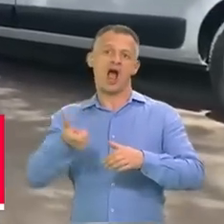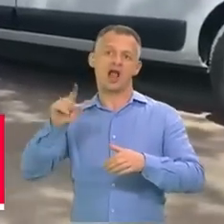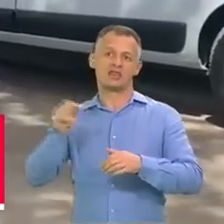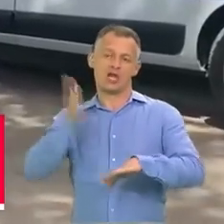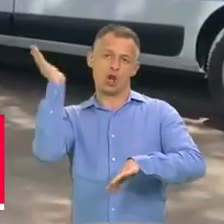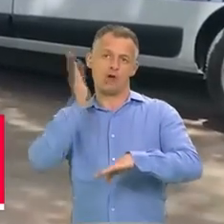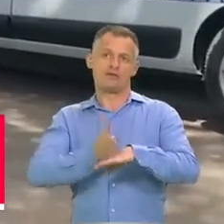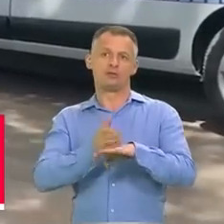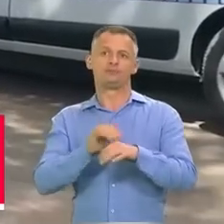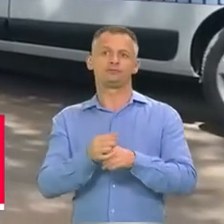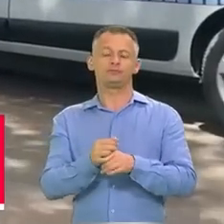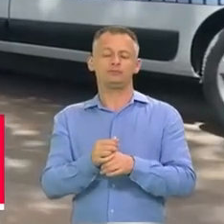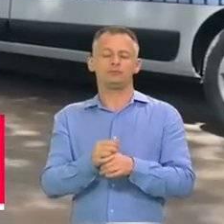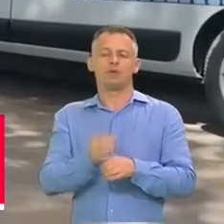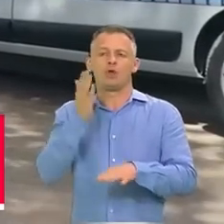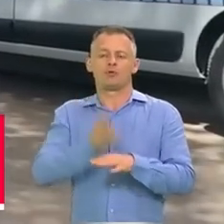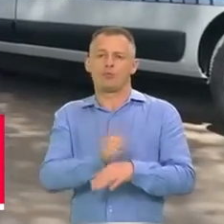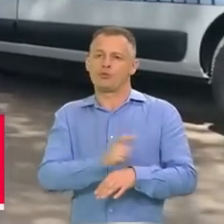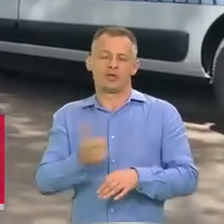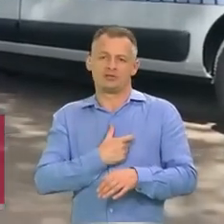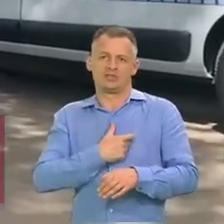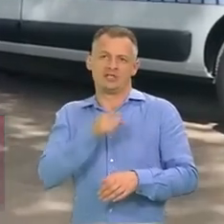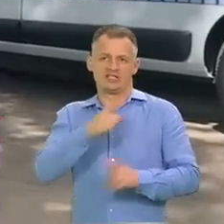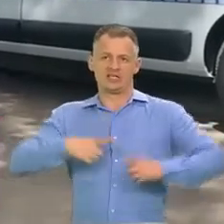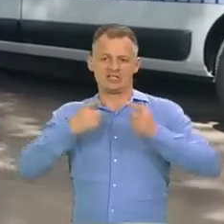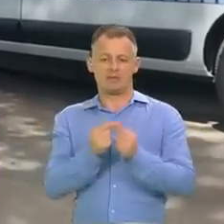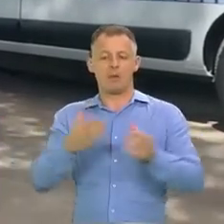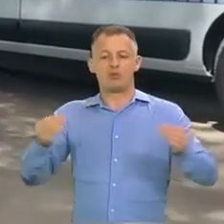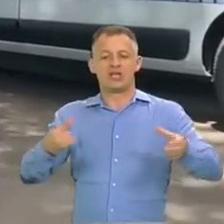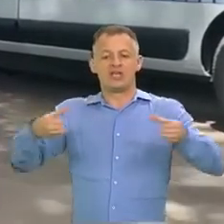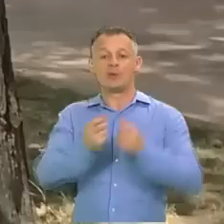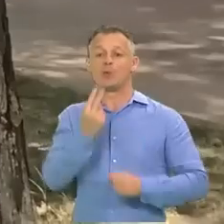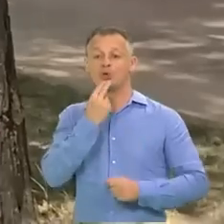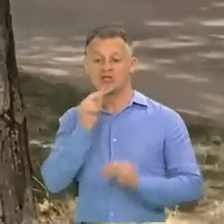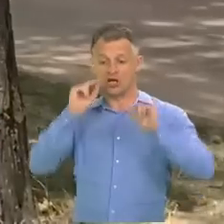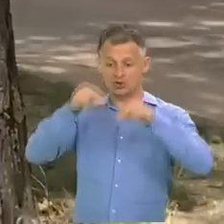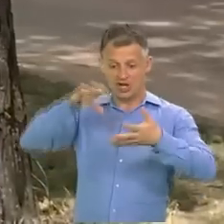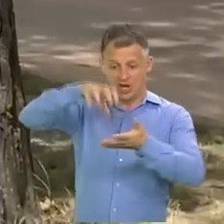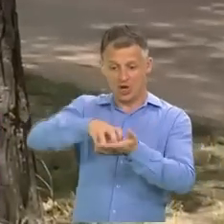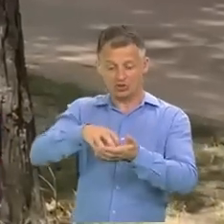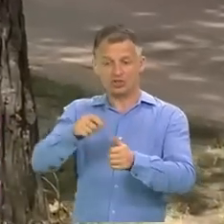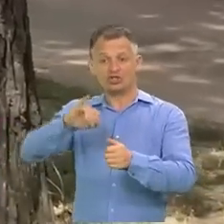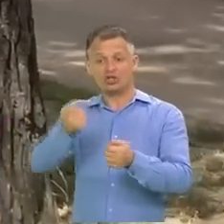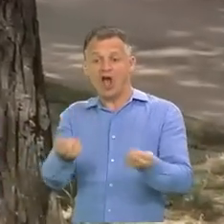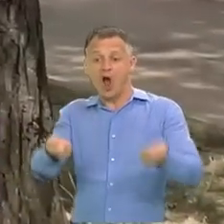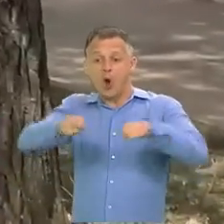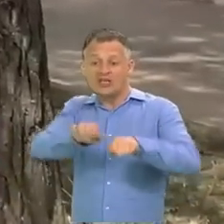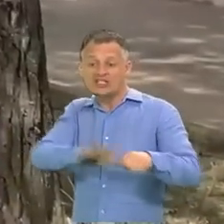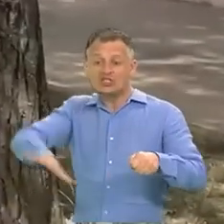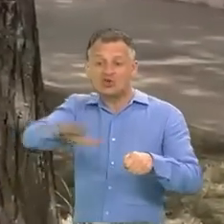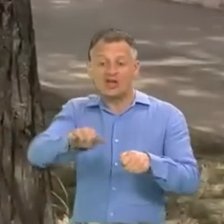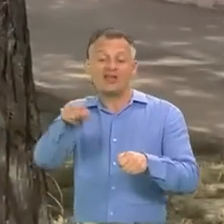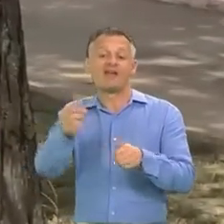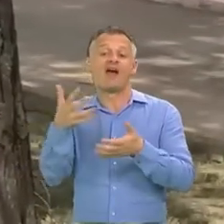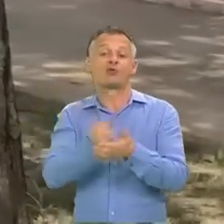traumatisme, leziuni incompatibile cu viața. Mai multe echipe de criminaliști au ajuns la fața locului și au izolat zona. Deocamdată adună probe, dar nu